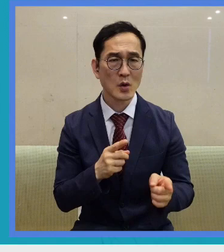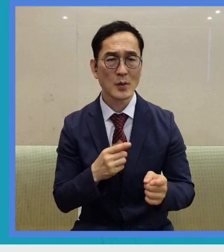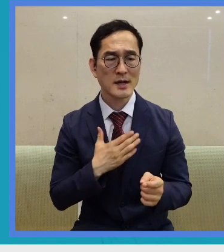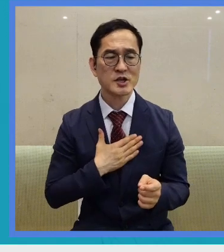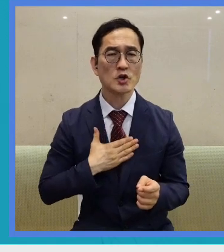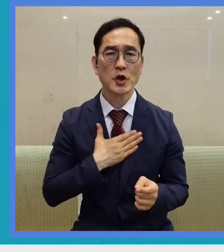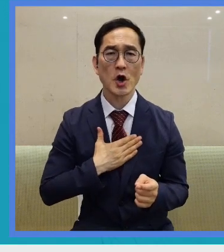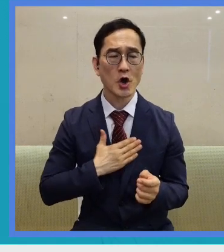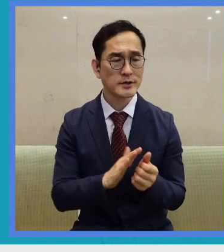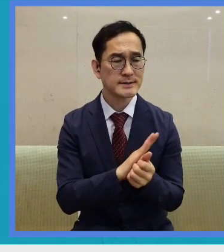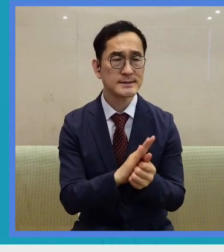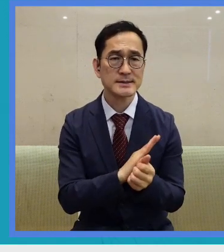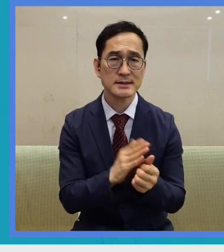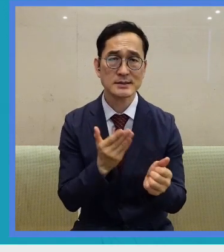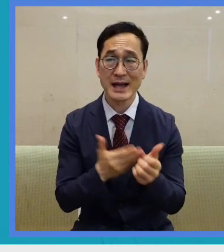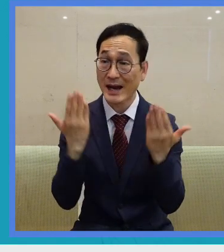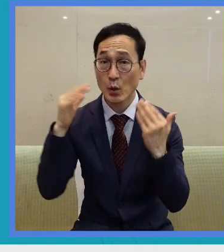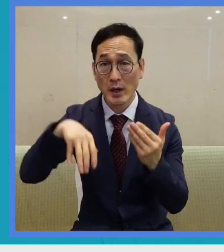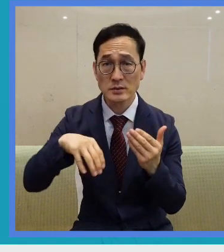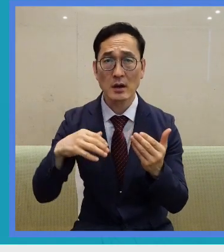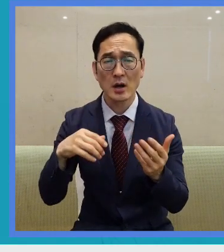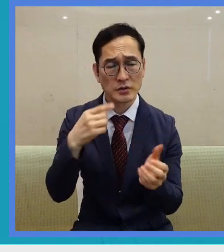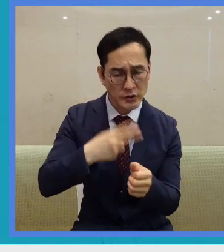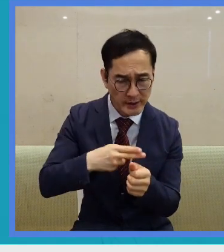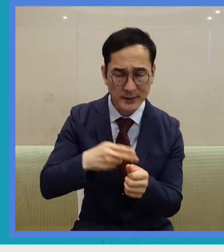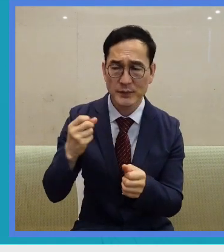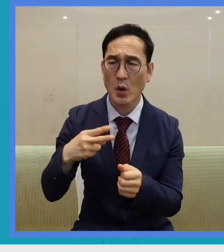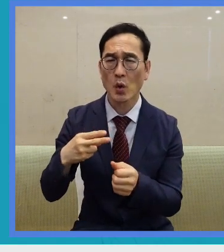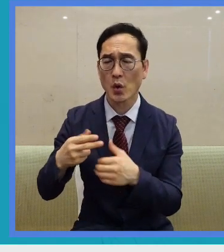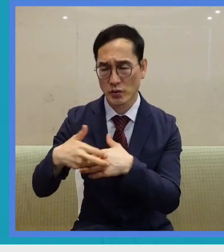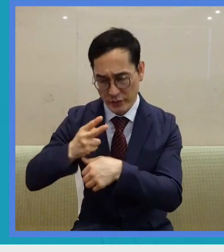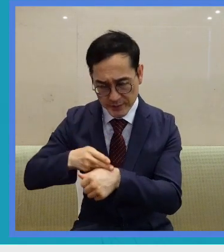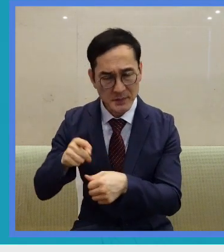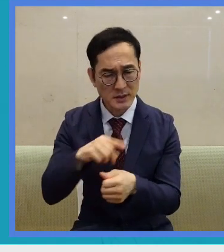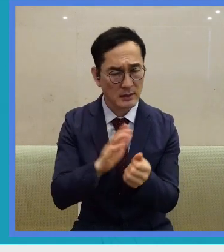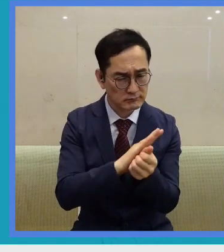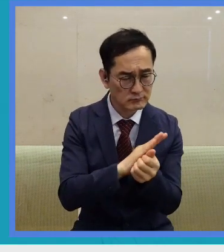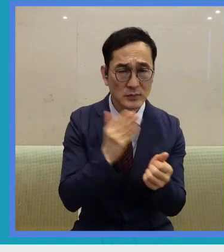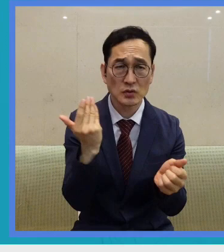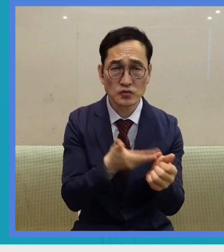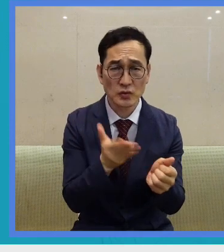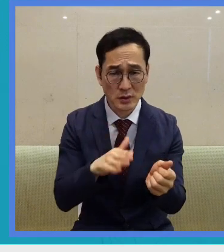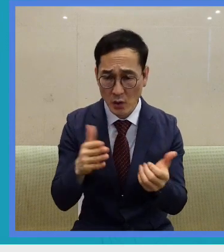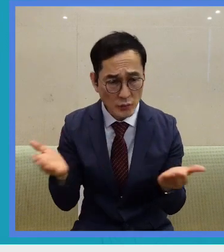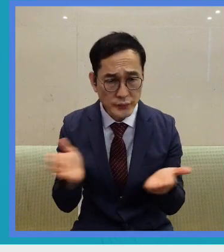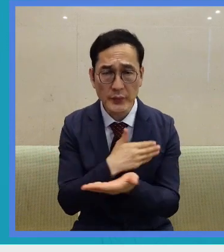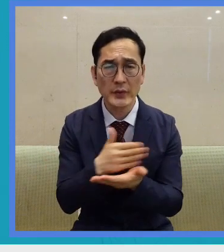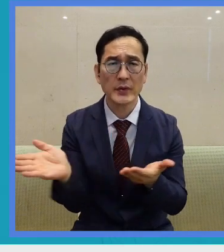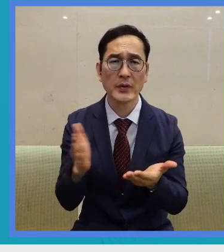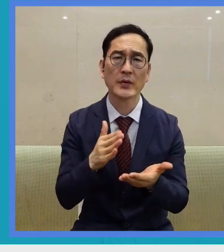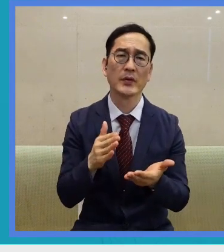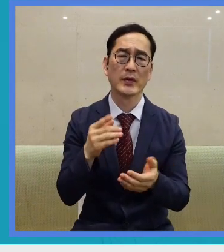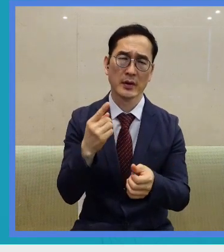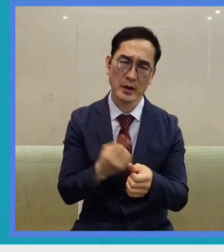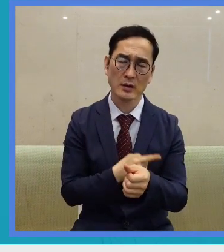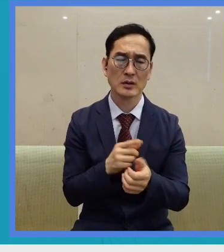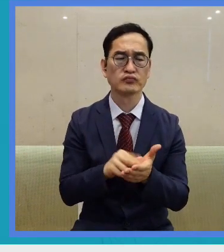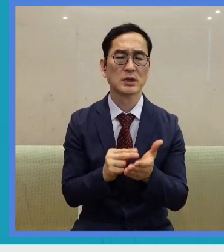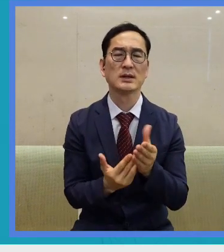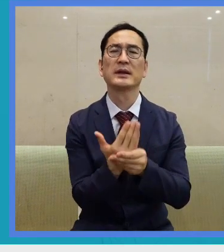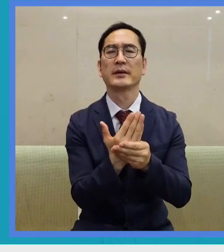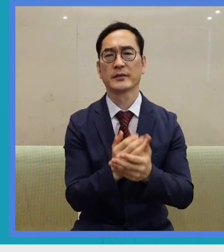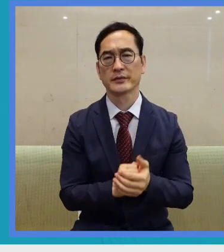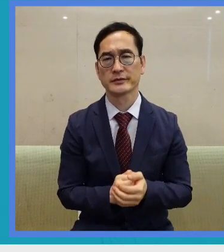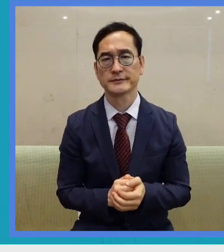것들이 학교에서 이루어졌던 것들이 이제 중단이 되면서 굉장히 문제가 된다라고 이야기를 하고 있습니다. 그래서